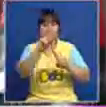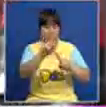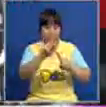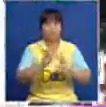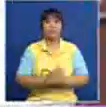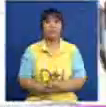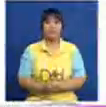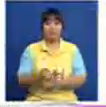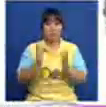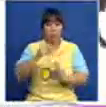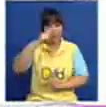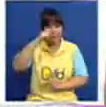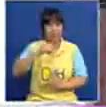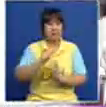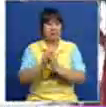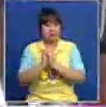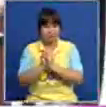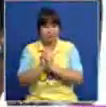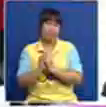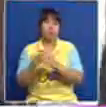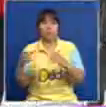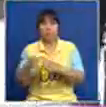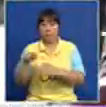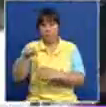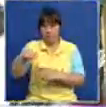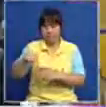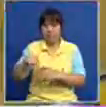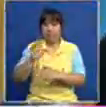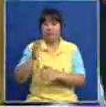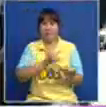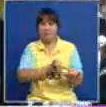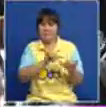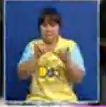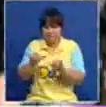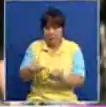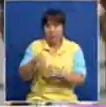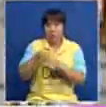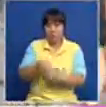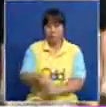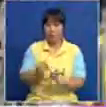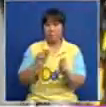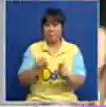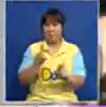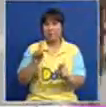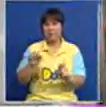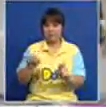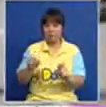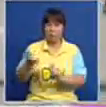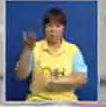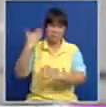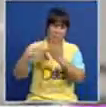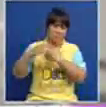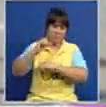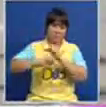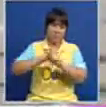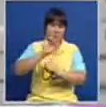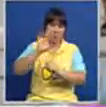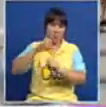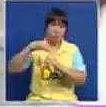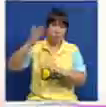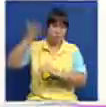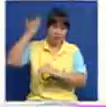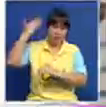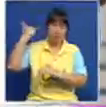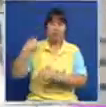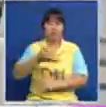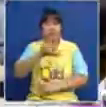1ใน8ชาติพันธุ์ในจังหวัดราชบุรีซึ่งอพยพเข้ามาตั้งถิ่นฐานในอำเภอดำเนินสะดวกเมื่อร้อยกว่าปีที่ผ่านมาโดยประก